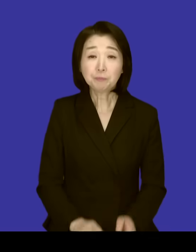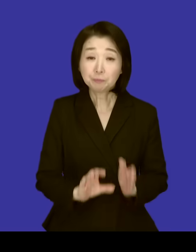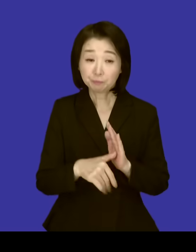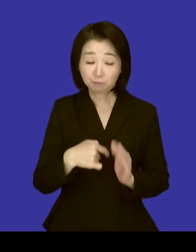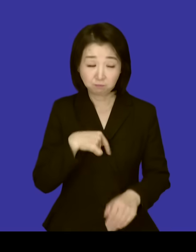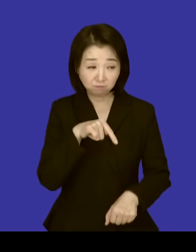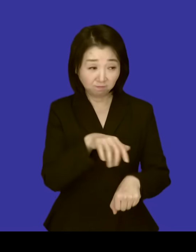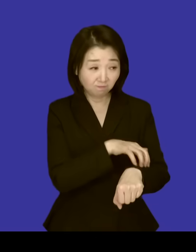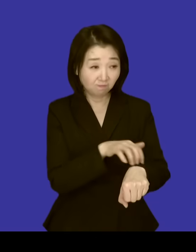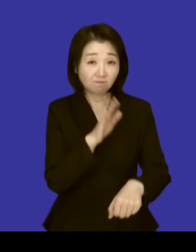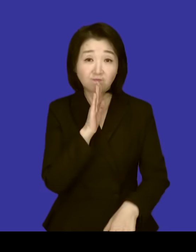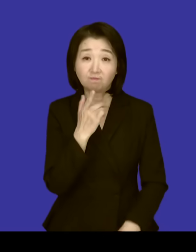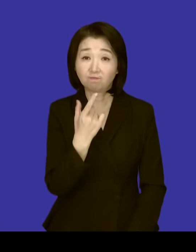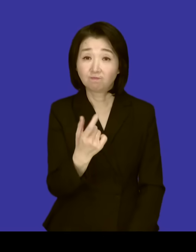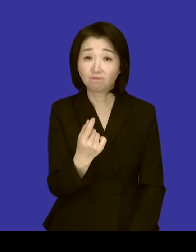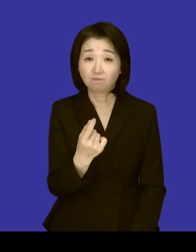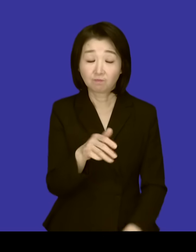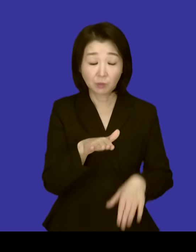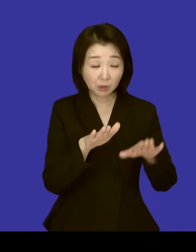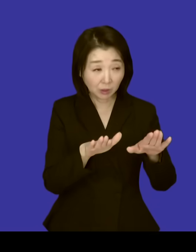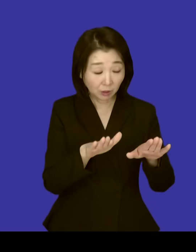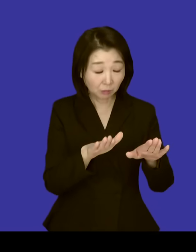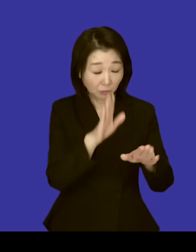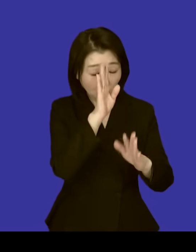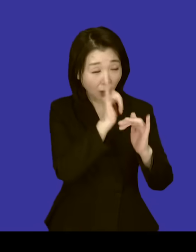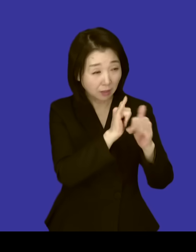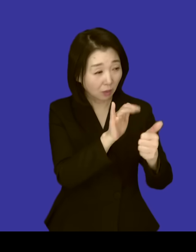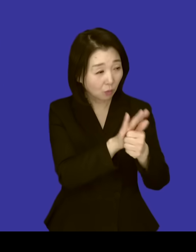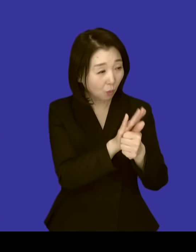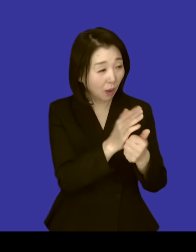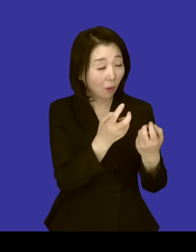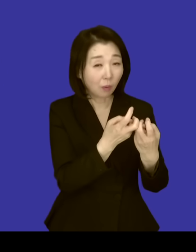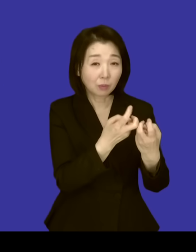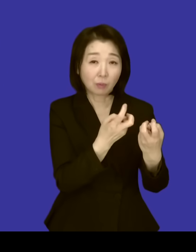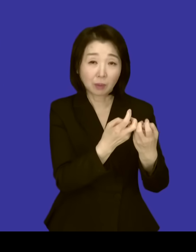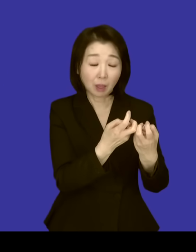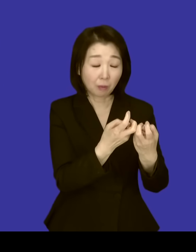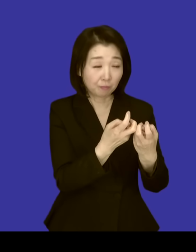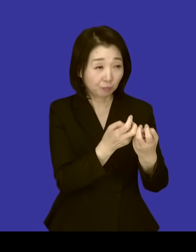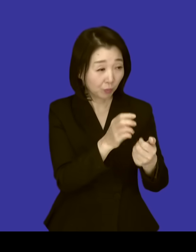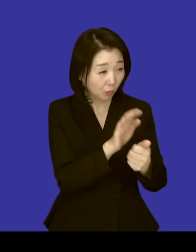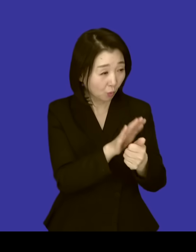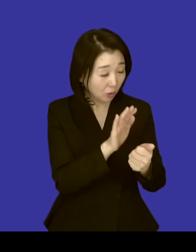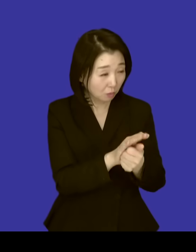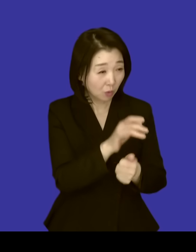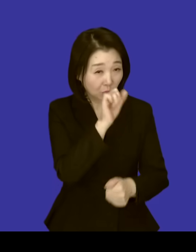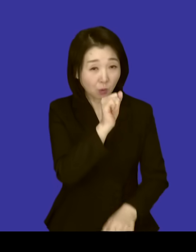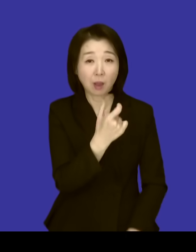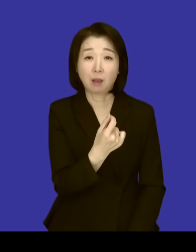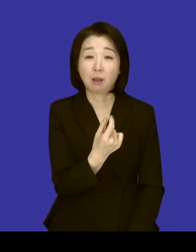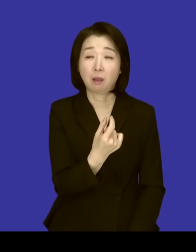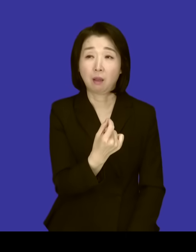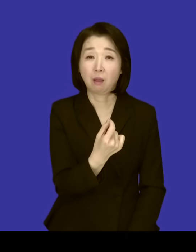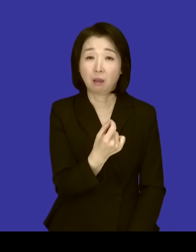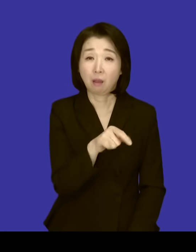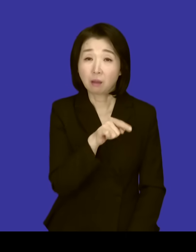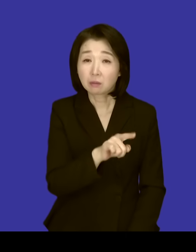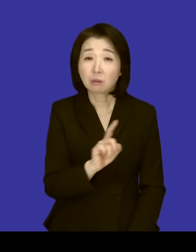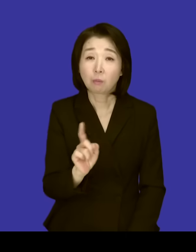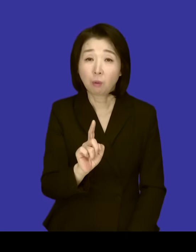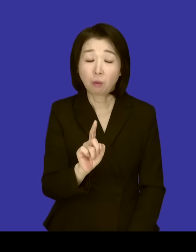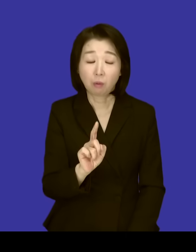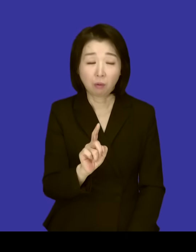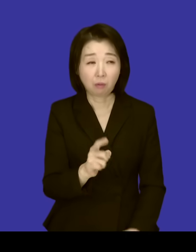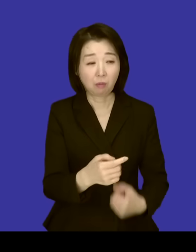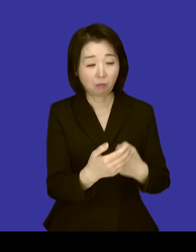이게 불편했는데 지금 이 환자분한테 이렇게 해주면 어떨까? 이러시면서 해주면 또 좋아지시고 그런 것들로